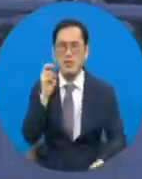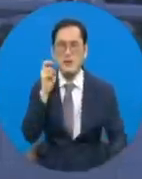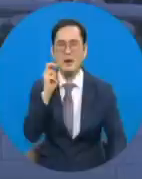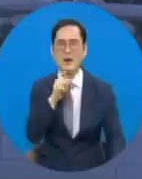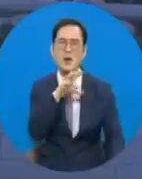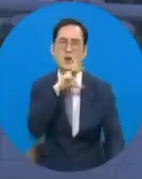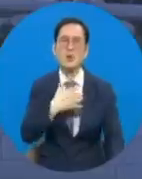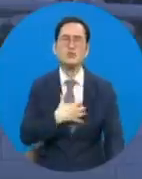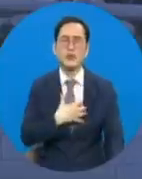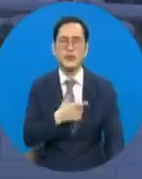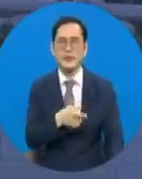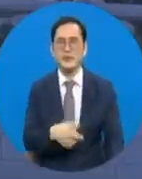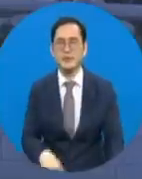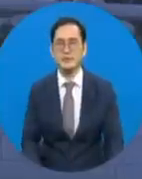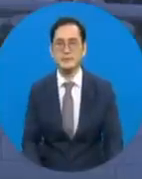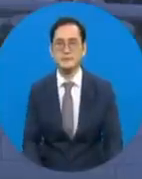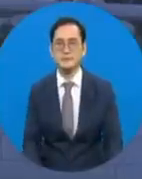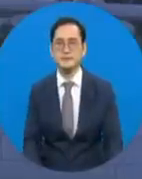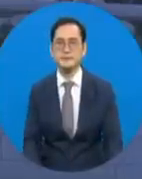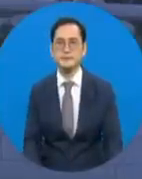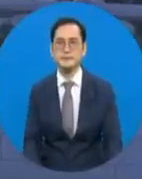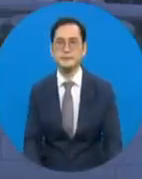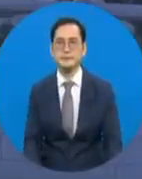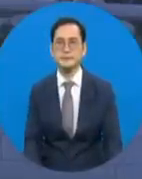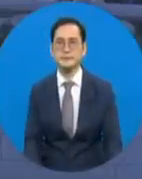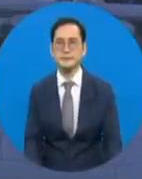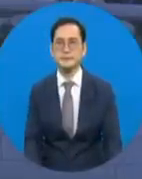것 같습니다. 논란이 이어질 것 같습니다. 한편